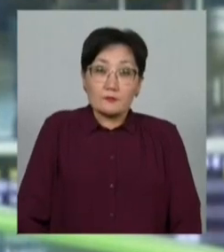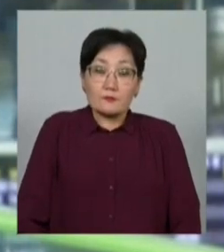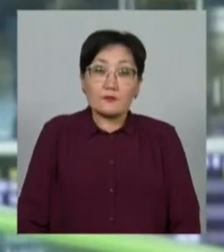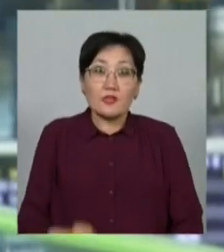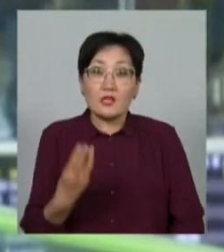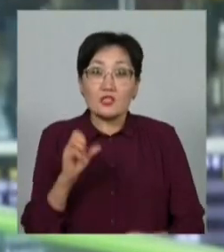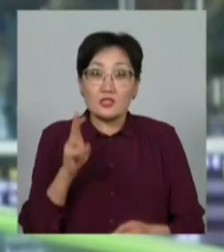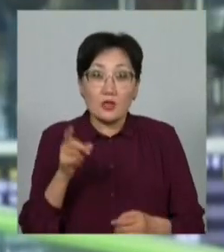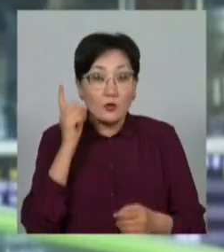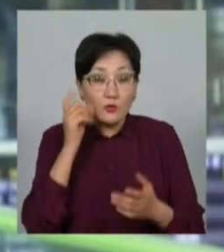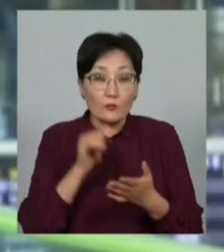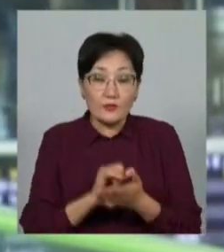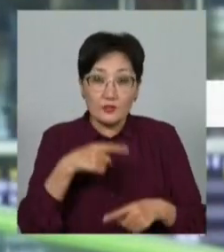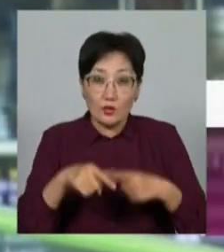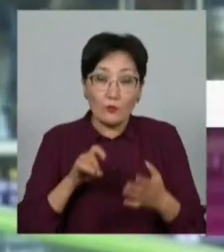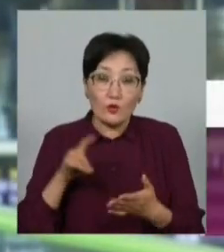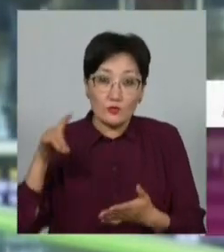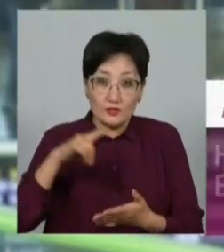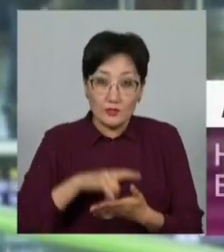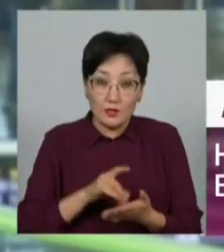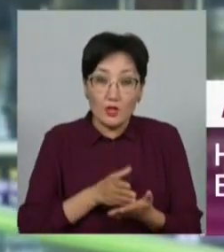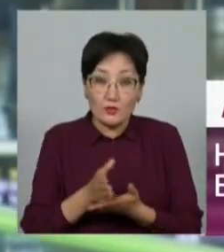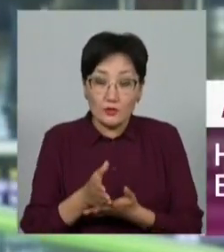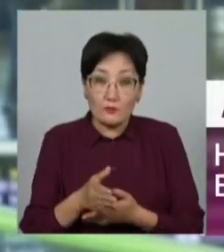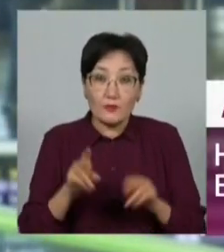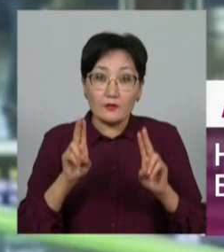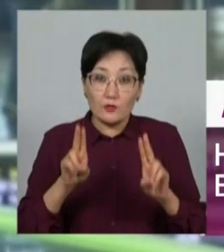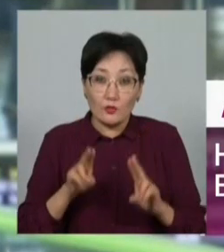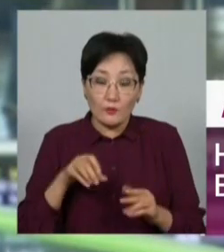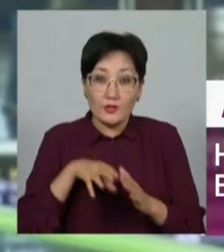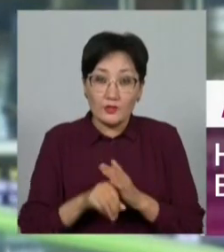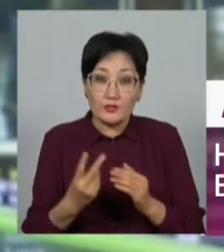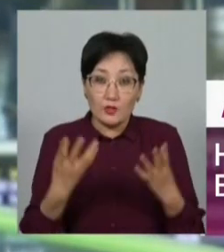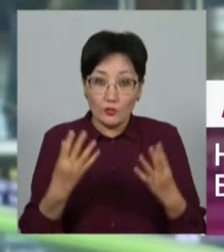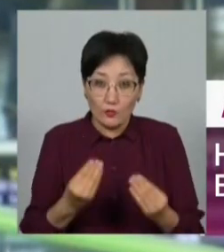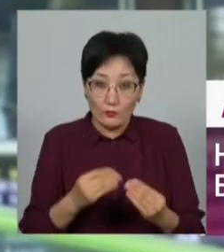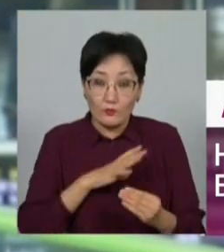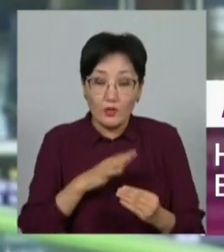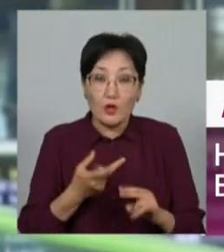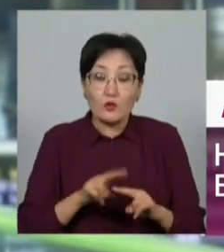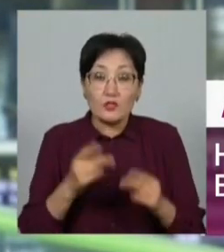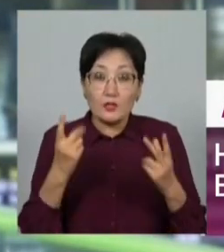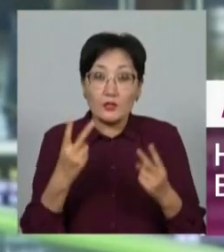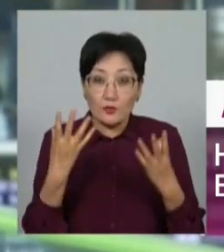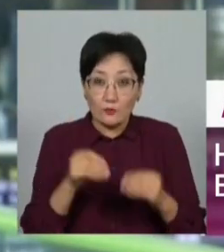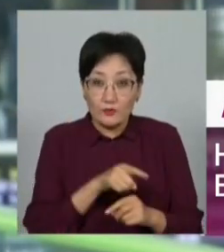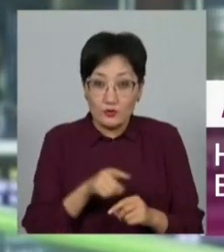Ашық қосымшасы арқылы әуежайға кіру талаптарын енгізілгеніне 2 күн болды. Осы 2 күннің ішінде